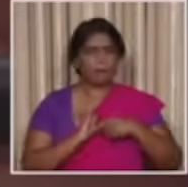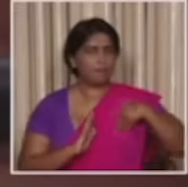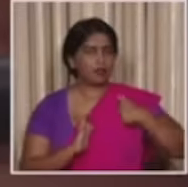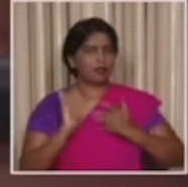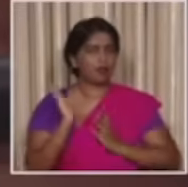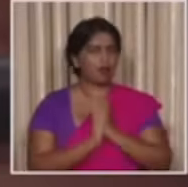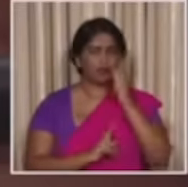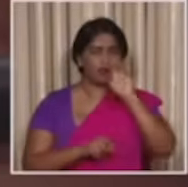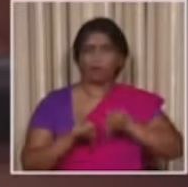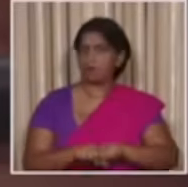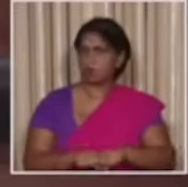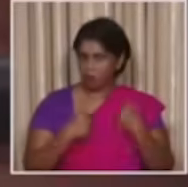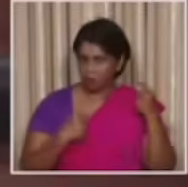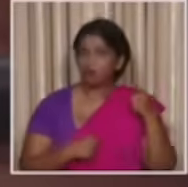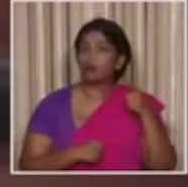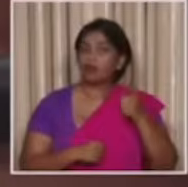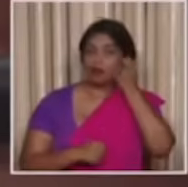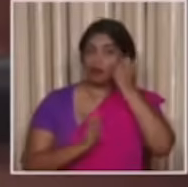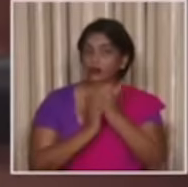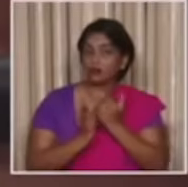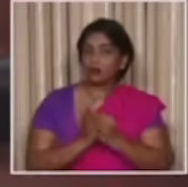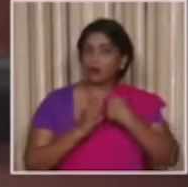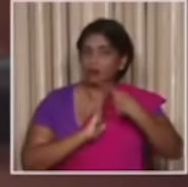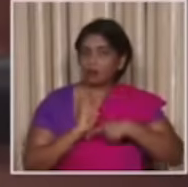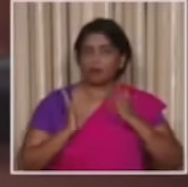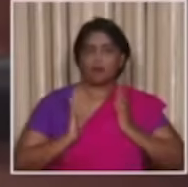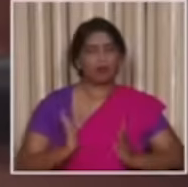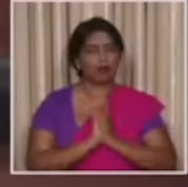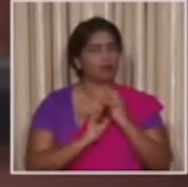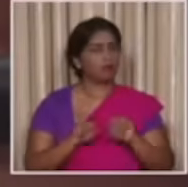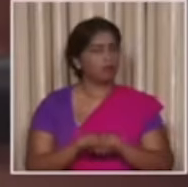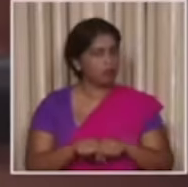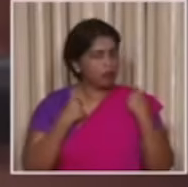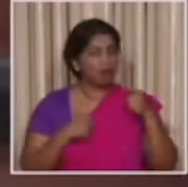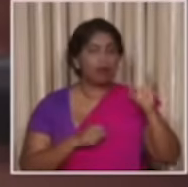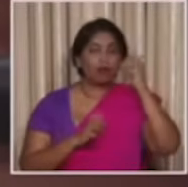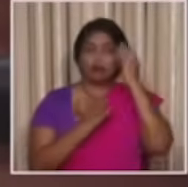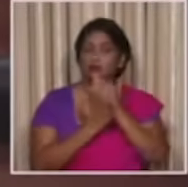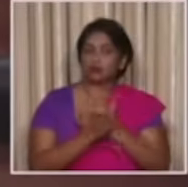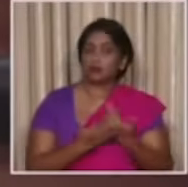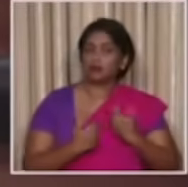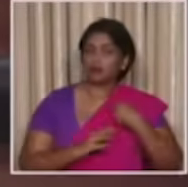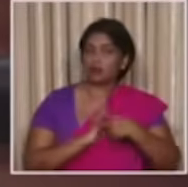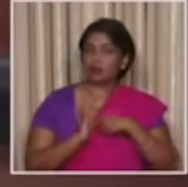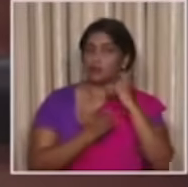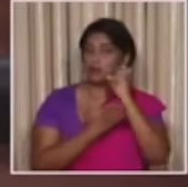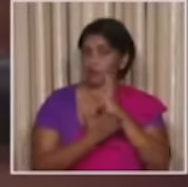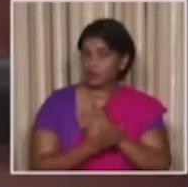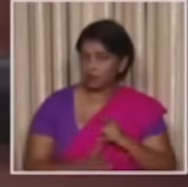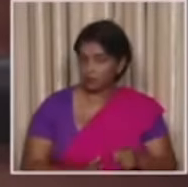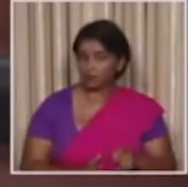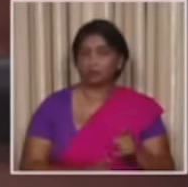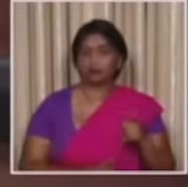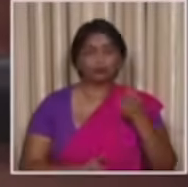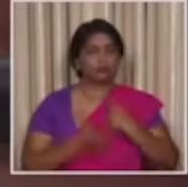අයිතිවාසිකම් පුරවැසියන්ගේ උල්ලංඝනය වෙනවනම්, එම යෝජනා සම්මතයෙන් අපේ රටේ මානව හිමිකම් උල්ලංඝනය වෙනවනම්, එම යෝජනා සම්මතයෙන් අපේ රටේ ව්‍යවස්ථාවේ